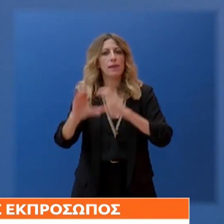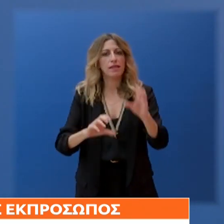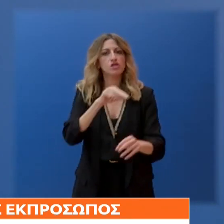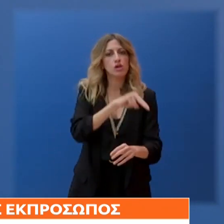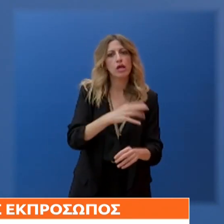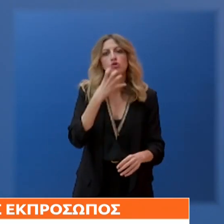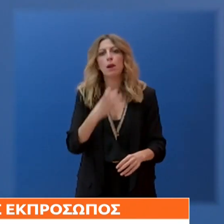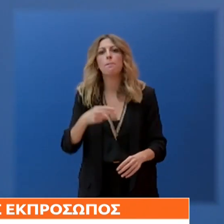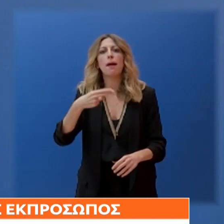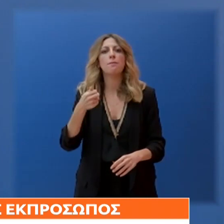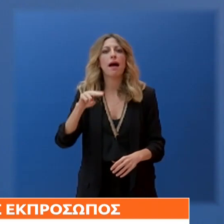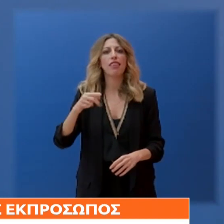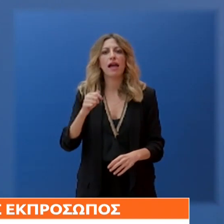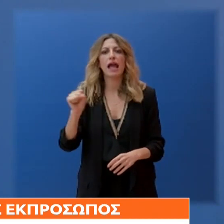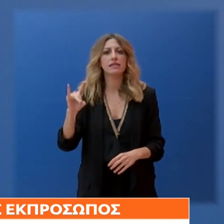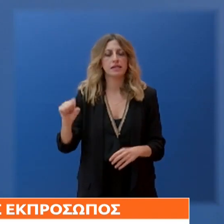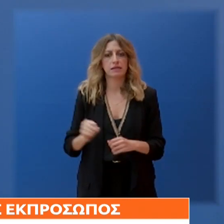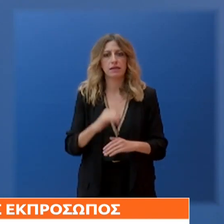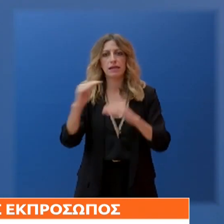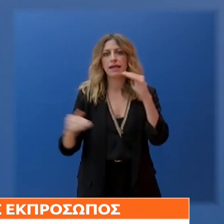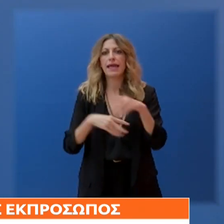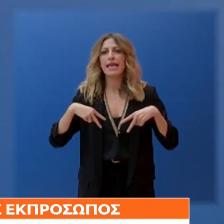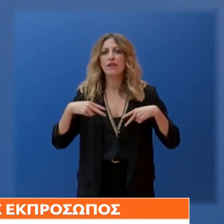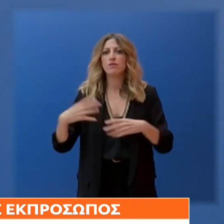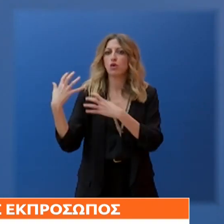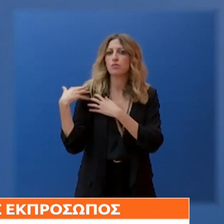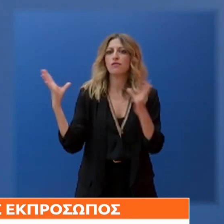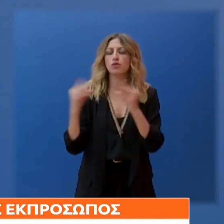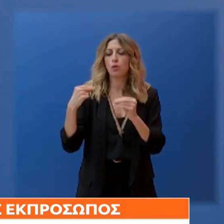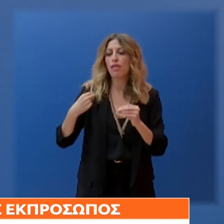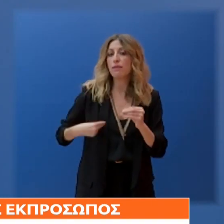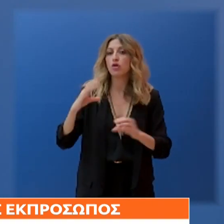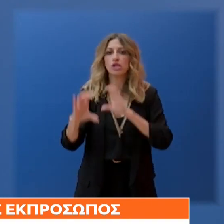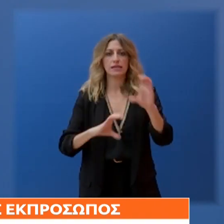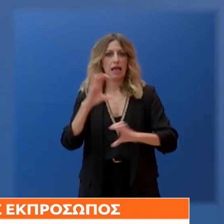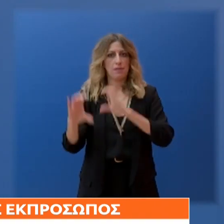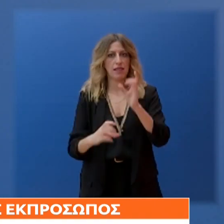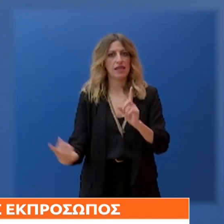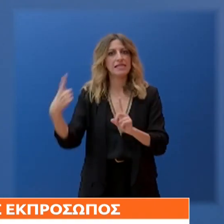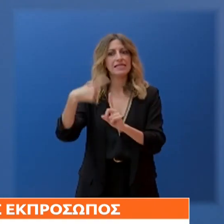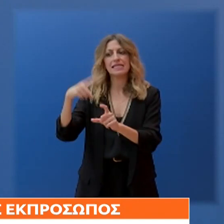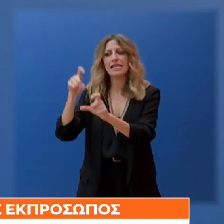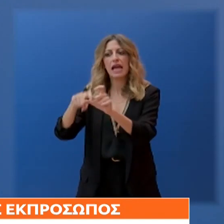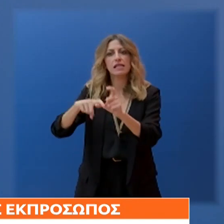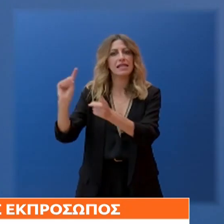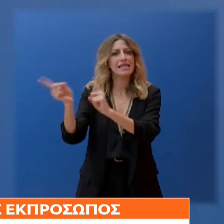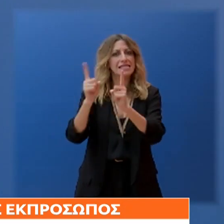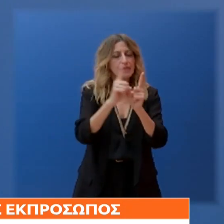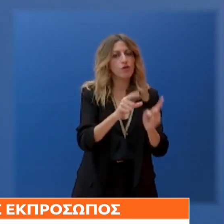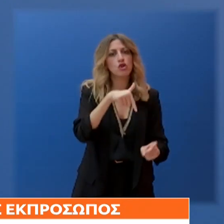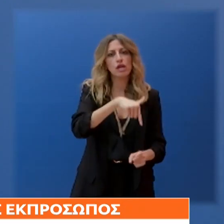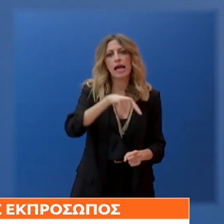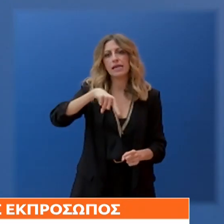Παπαθανάσης. Υφυπουργός Αρμόδιος για τις δημόσιες επενδύσεις και το εταιρικό σύμφωνο για το πλαίσιο ανάπτυξης Γιάννης